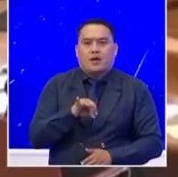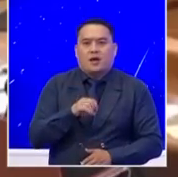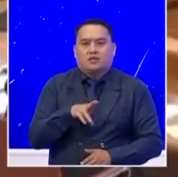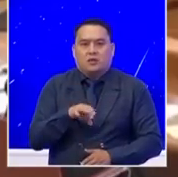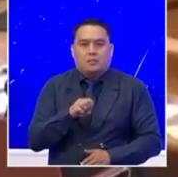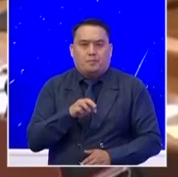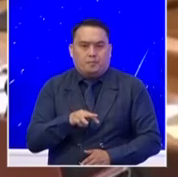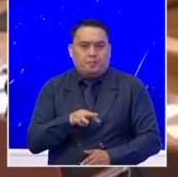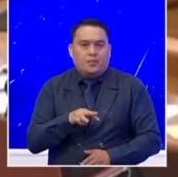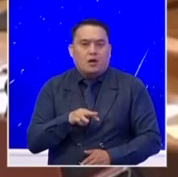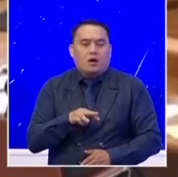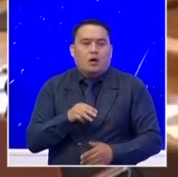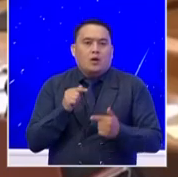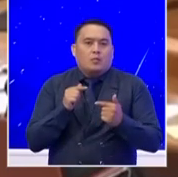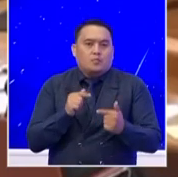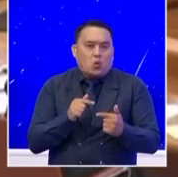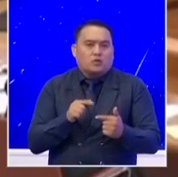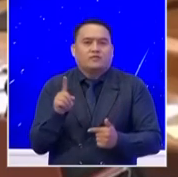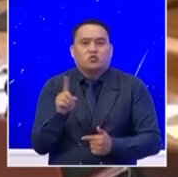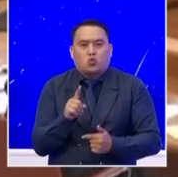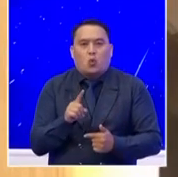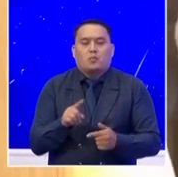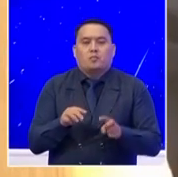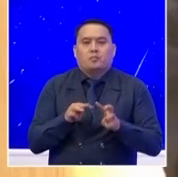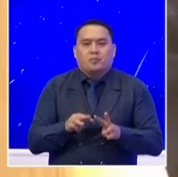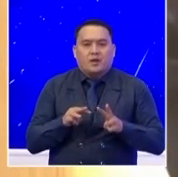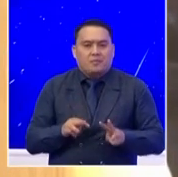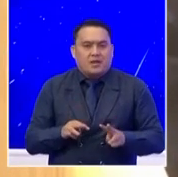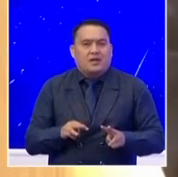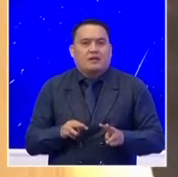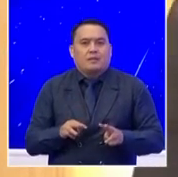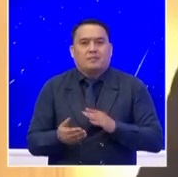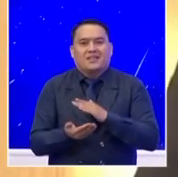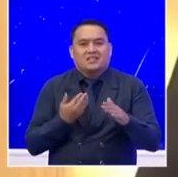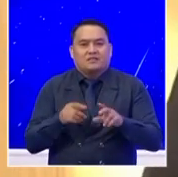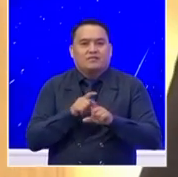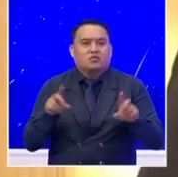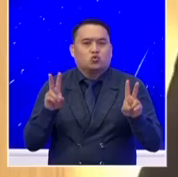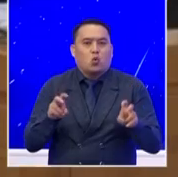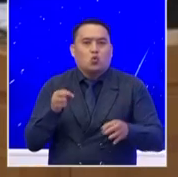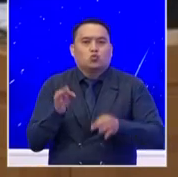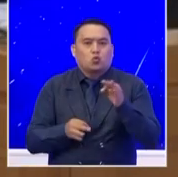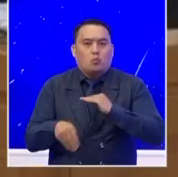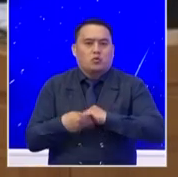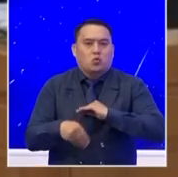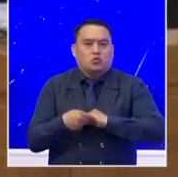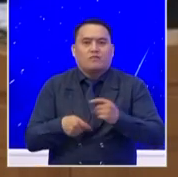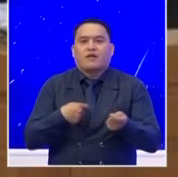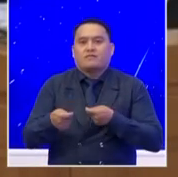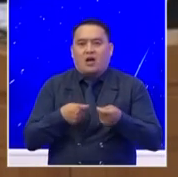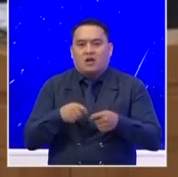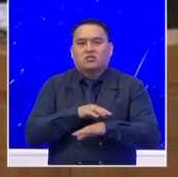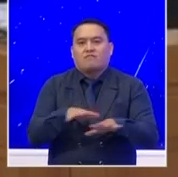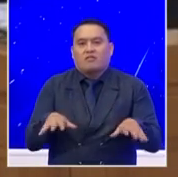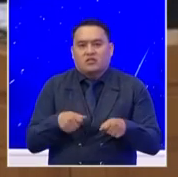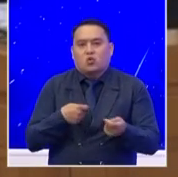Бенни Ганцем. Противники действующего премьера не прекращают акции протеста с призывом к судьям не допустить коррупционеров во власть. В то